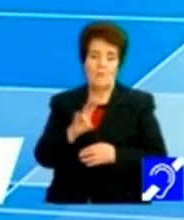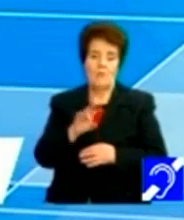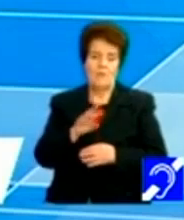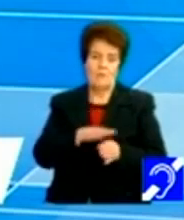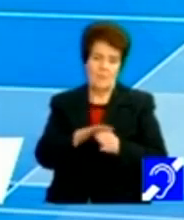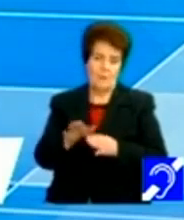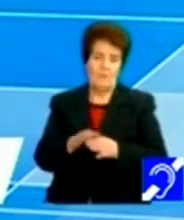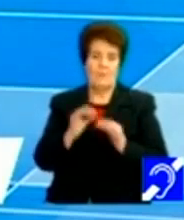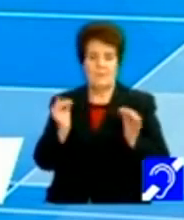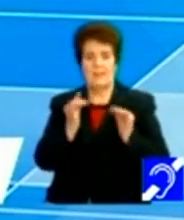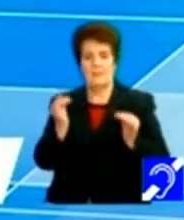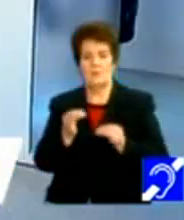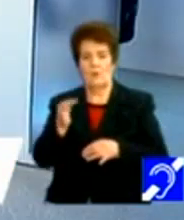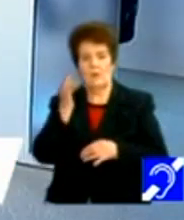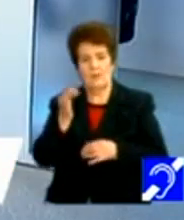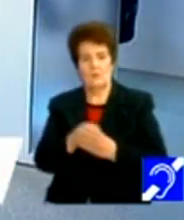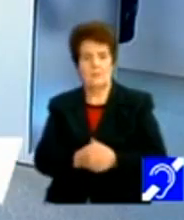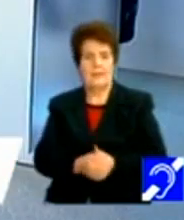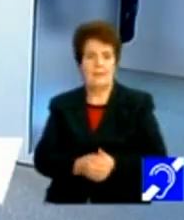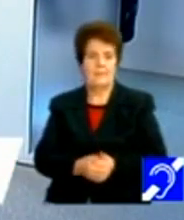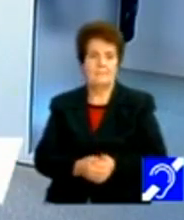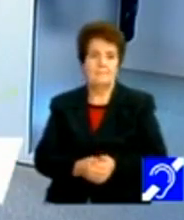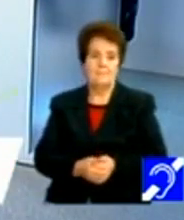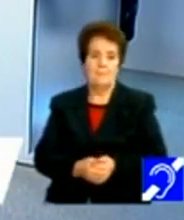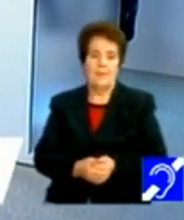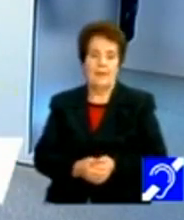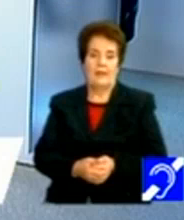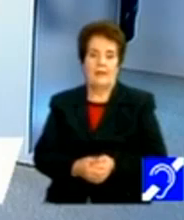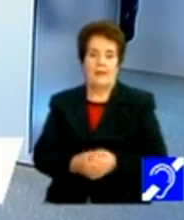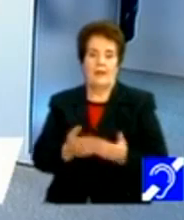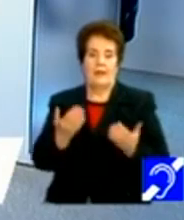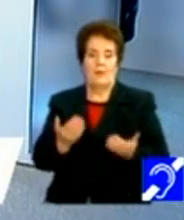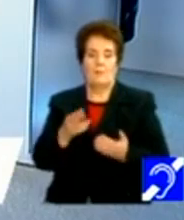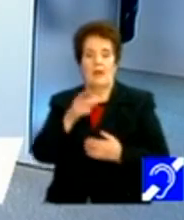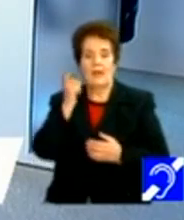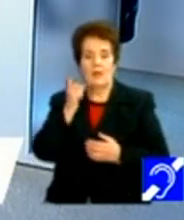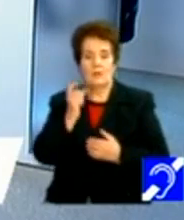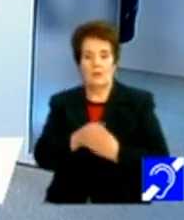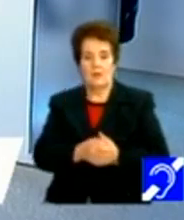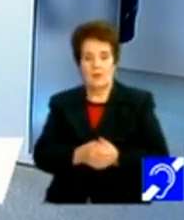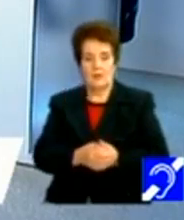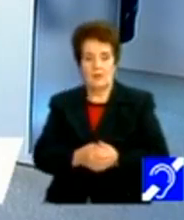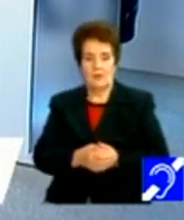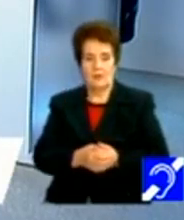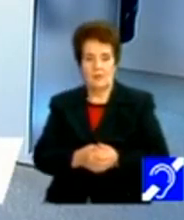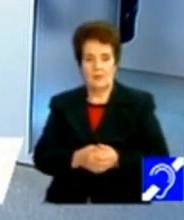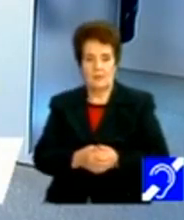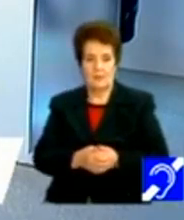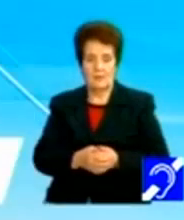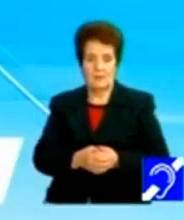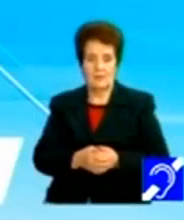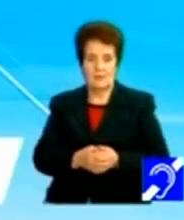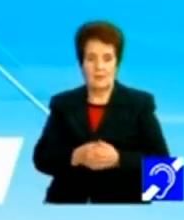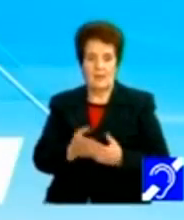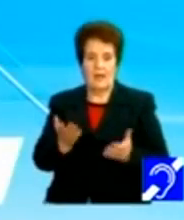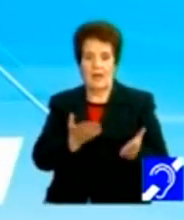istoria recentă a țării. Și acum trecem la domnul Chirtoacă cu întrebarea pe care a extras-o dânsul.